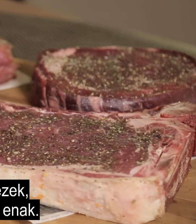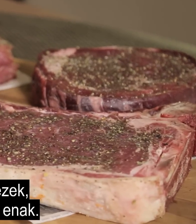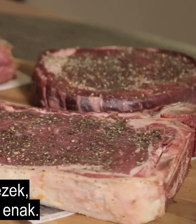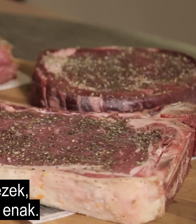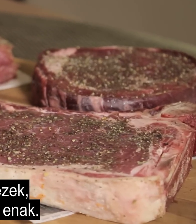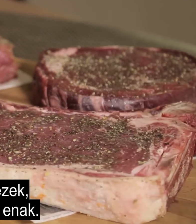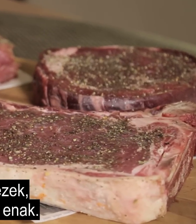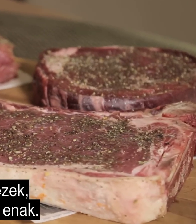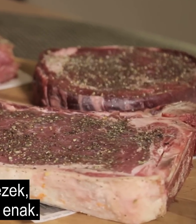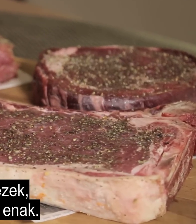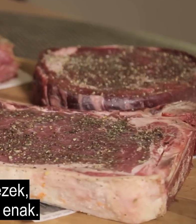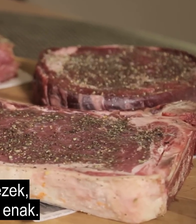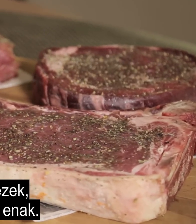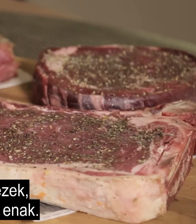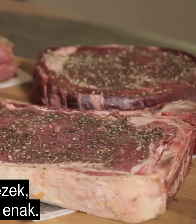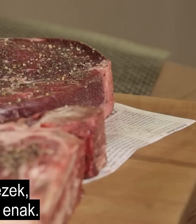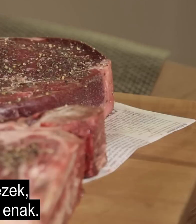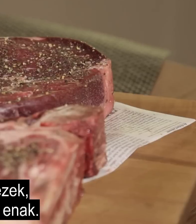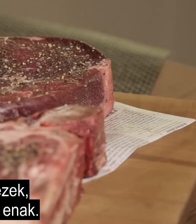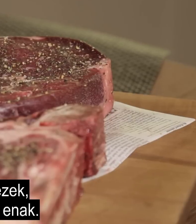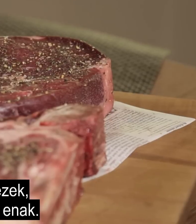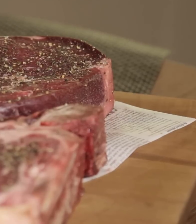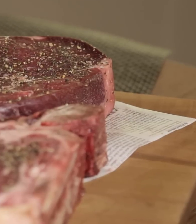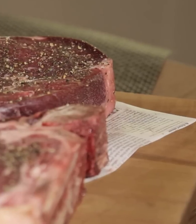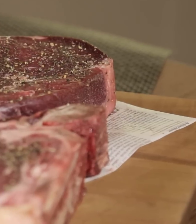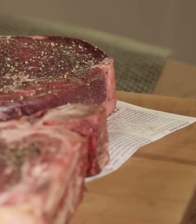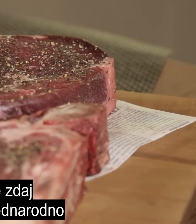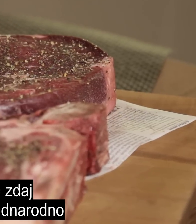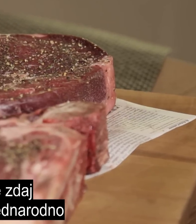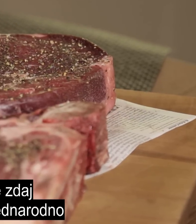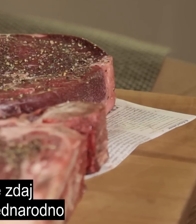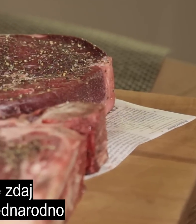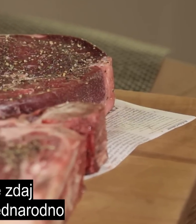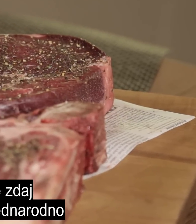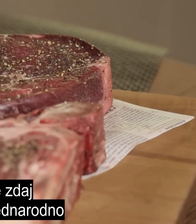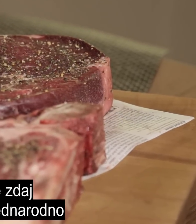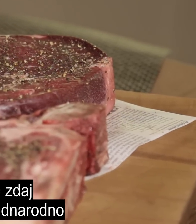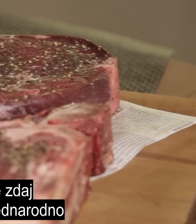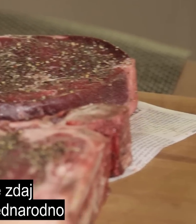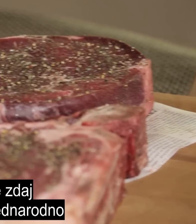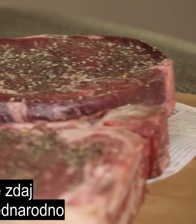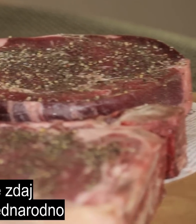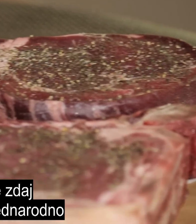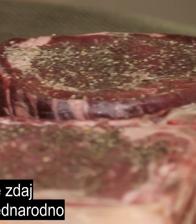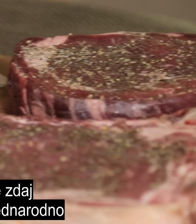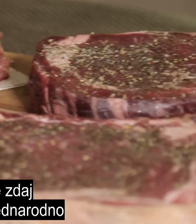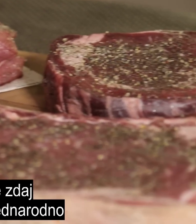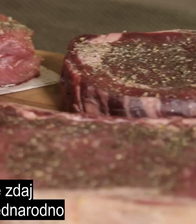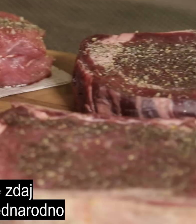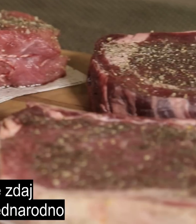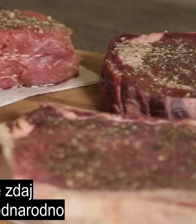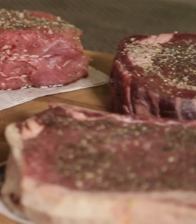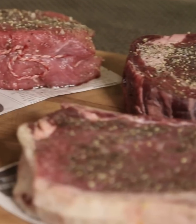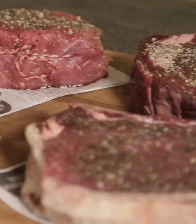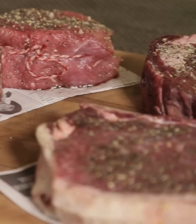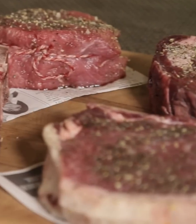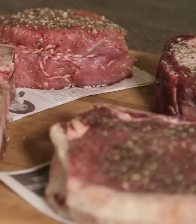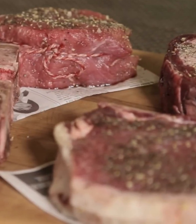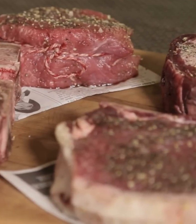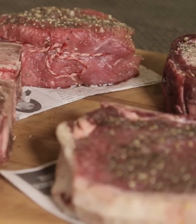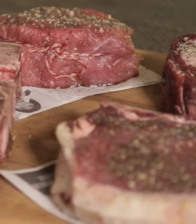zrezek, čeprav to ni enaki pomen. Beseda steak je pač postala, da je neka mednarodno